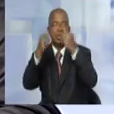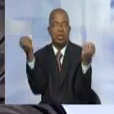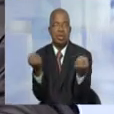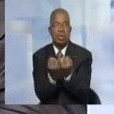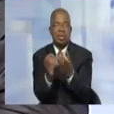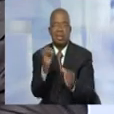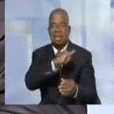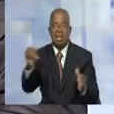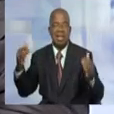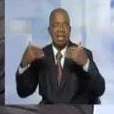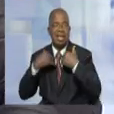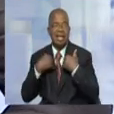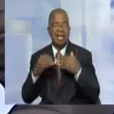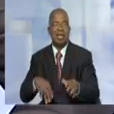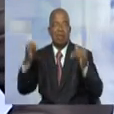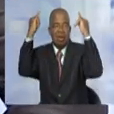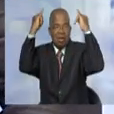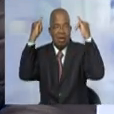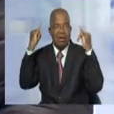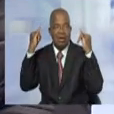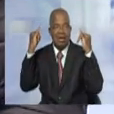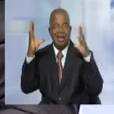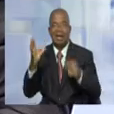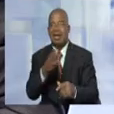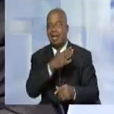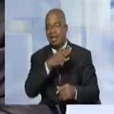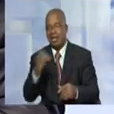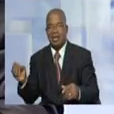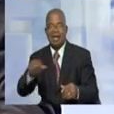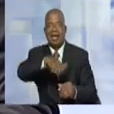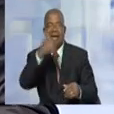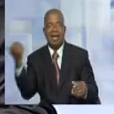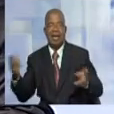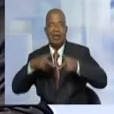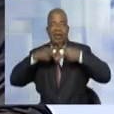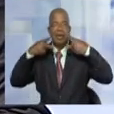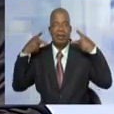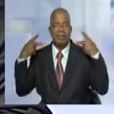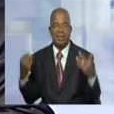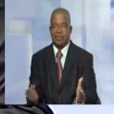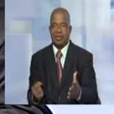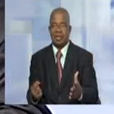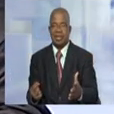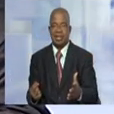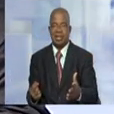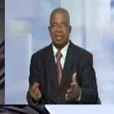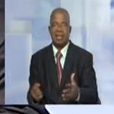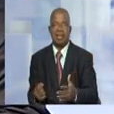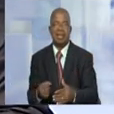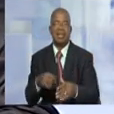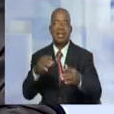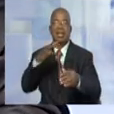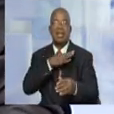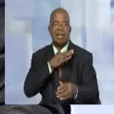viennent d'ordonner comme évêque le révérend apôtre Paul Simplice de la Mission internationale d'évangélisation MIE. La